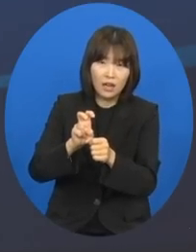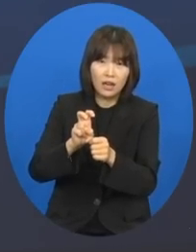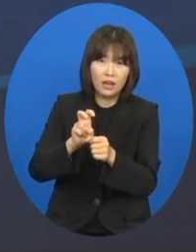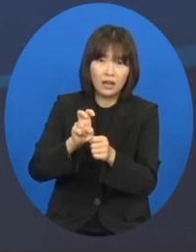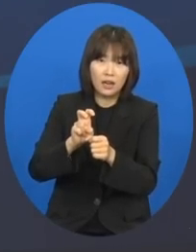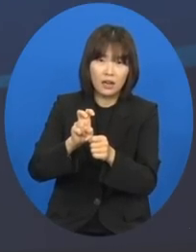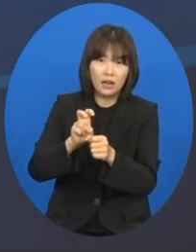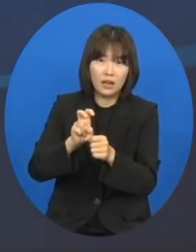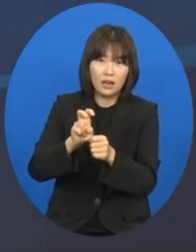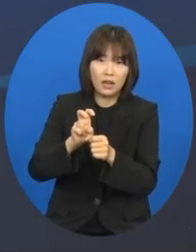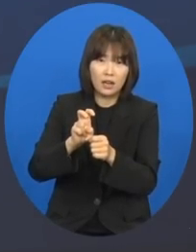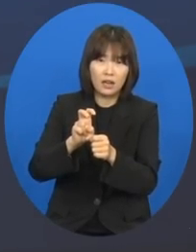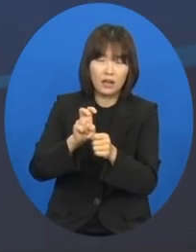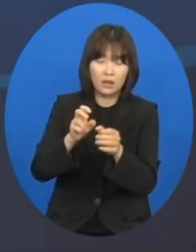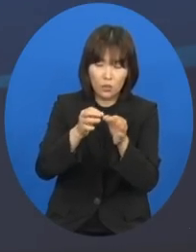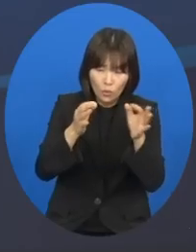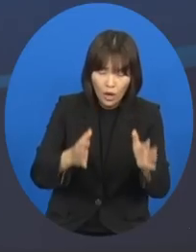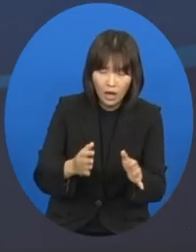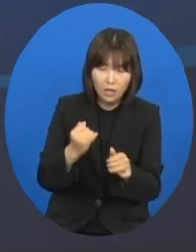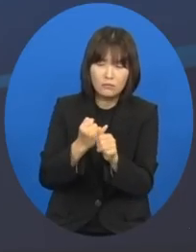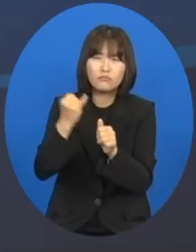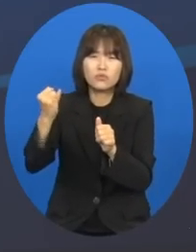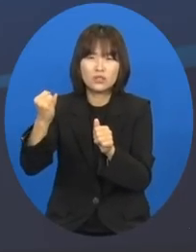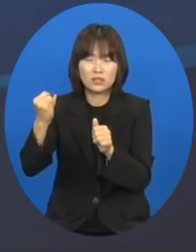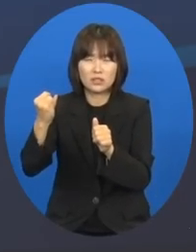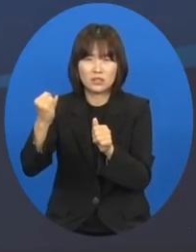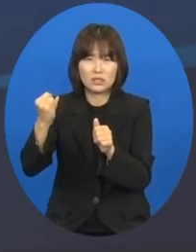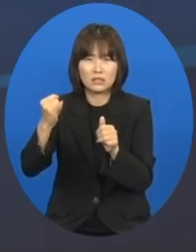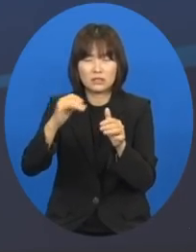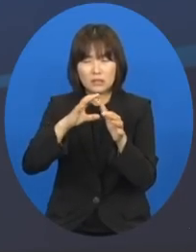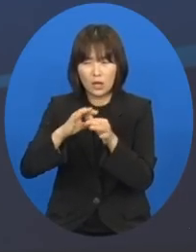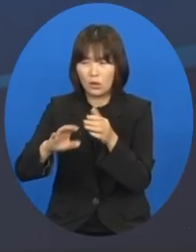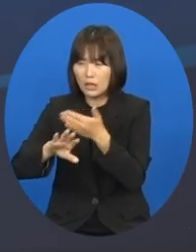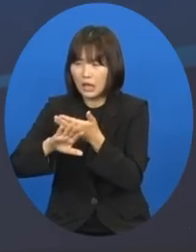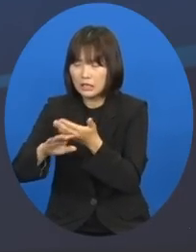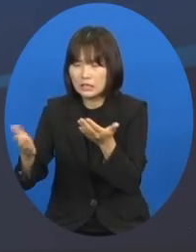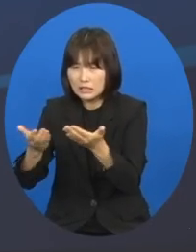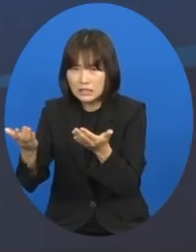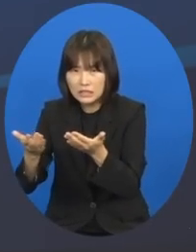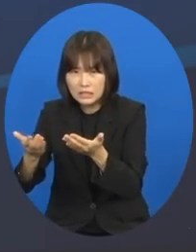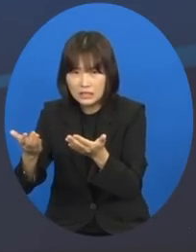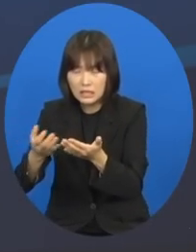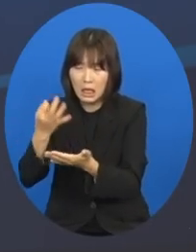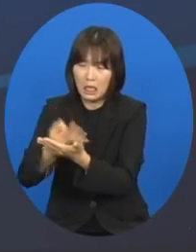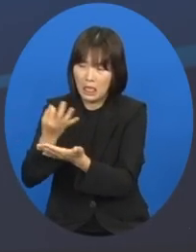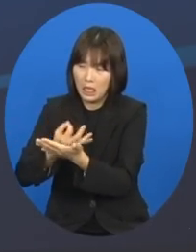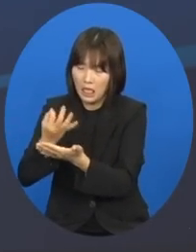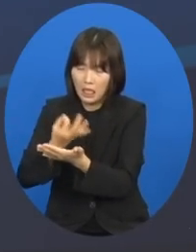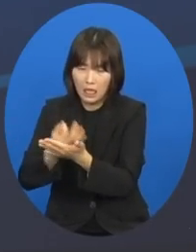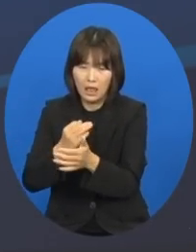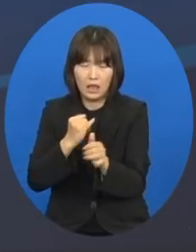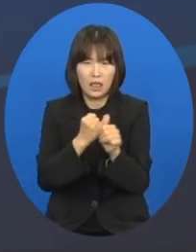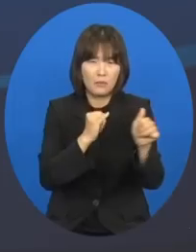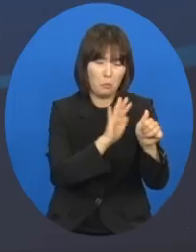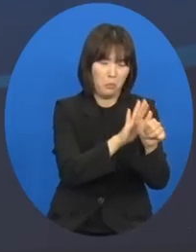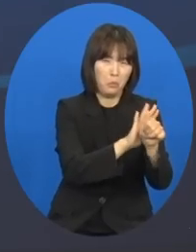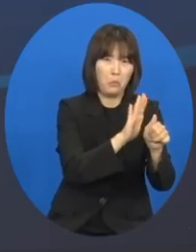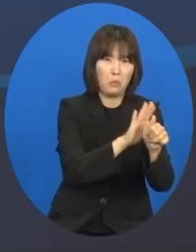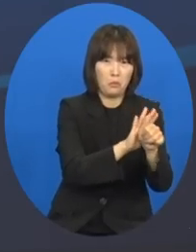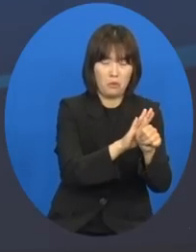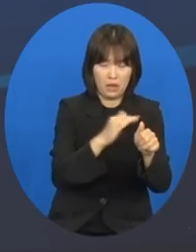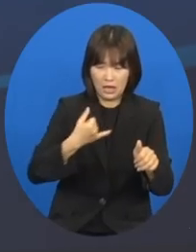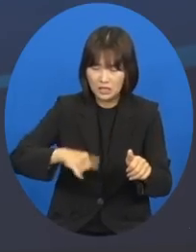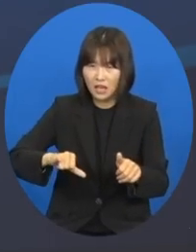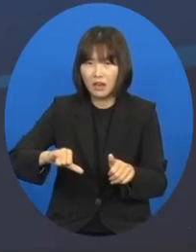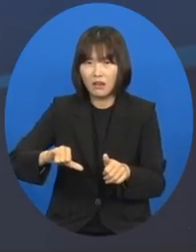일을 해갖고 아이들을 다 키우고 학교 보내고 남편 서포트하고 다 했어요 남편은 지난